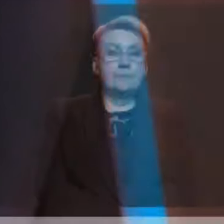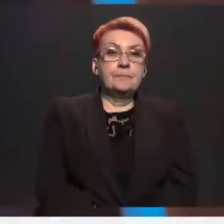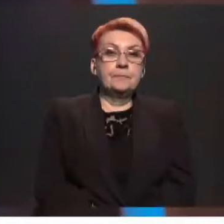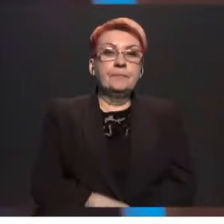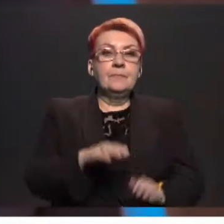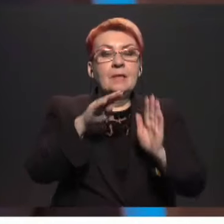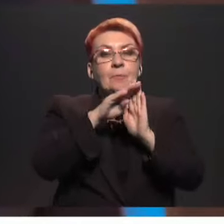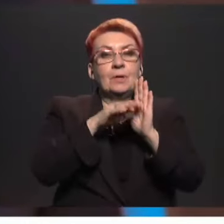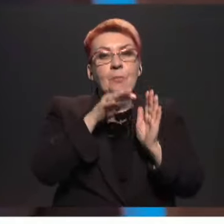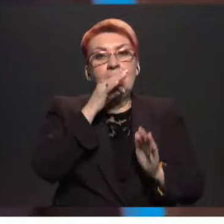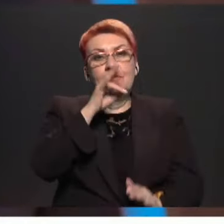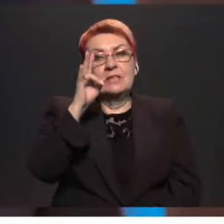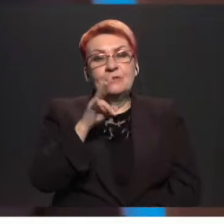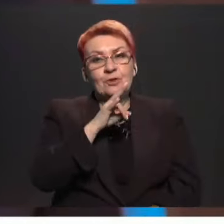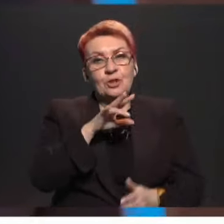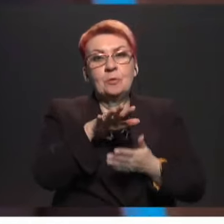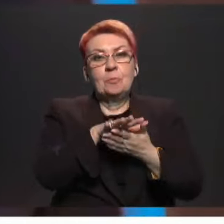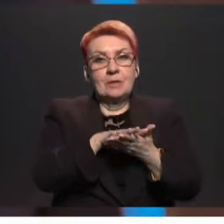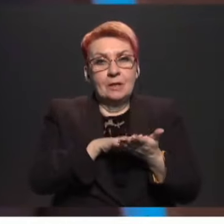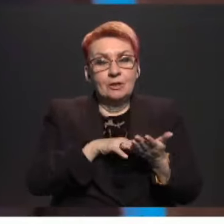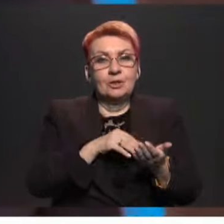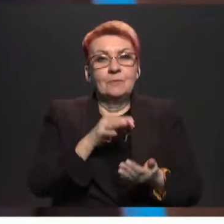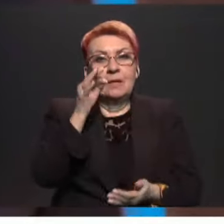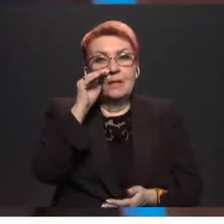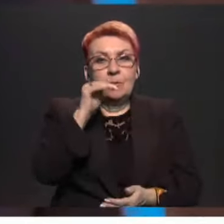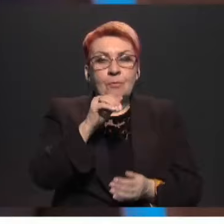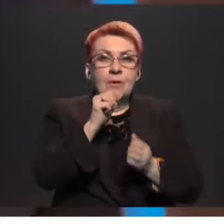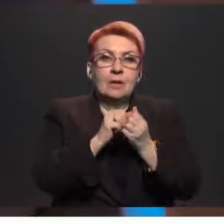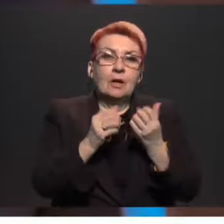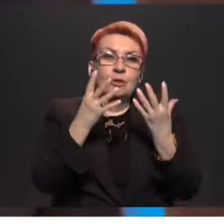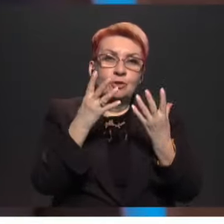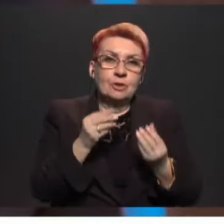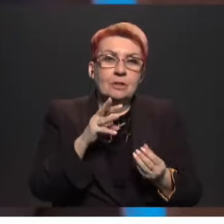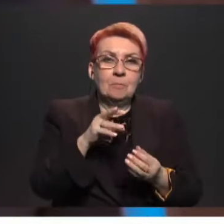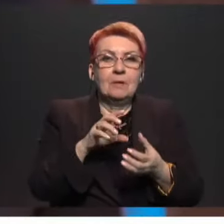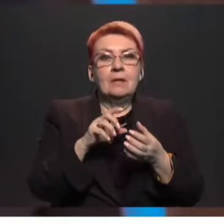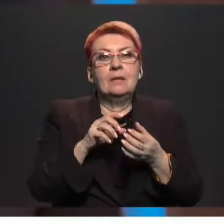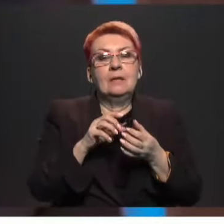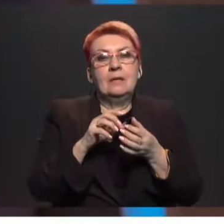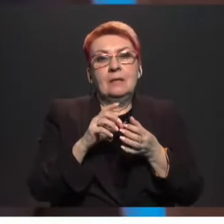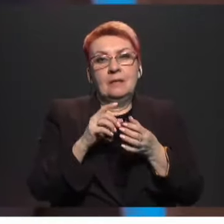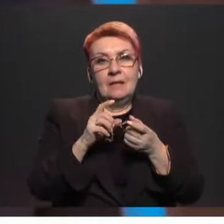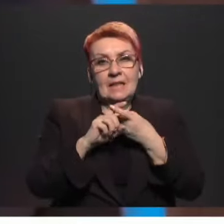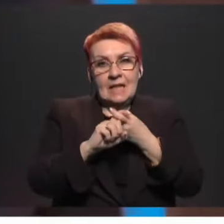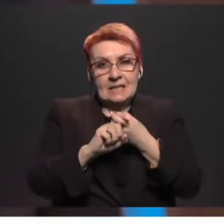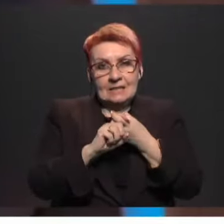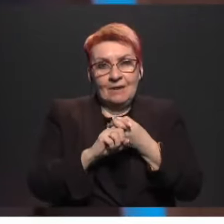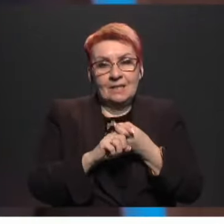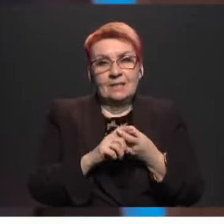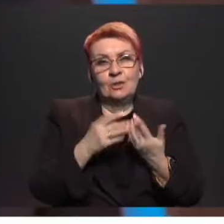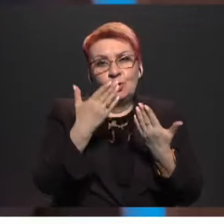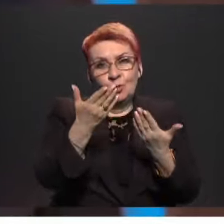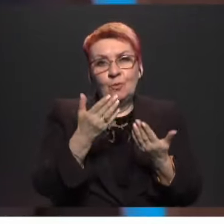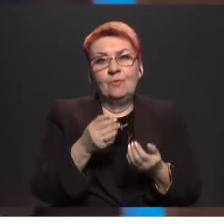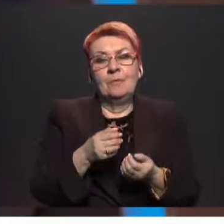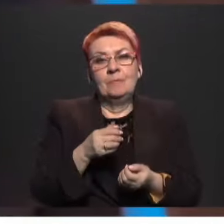Программа «Прямая линия. Ответ священника» продолжается. Напомню, что каждый будний день мы на связи в прямом эфире, чтобы вы смогли дозвониться к нам в прямой эфир